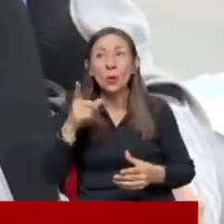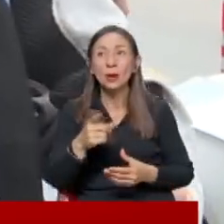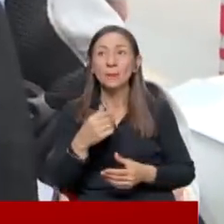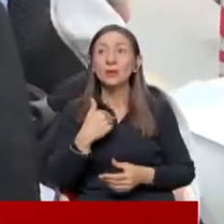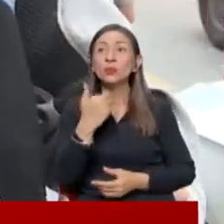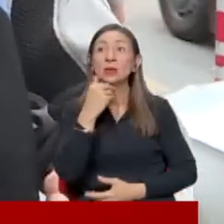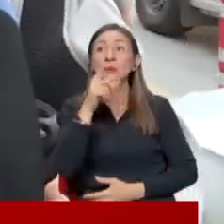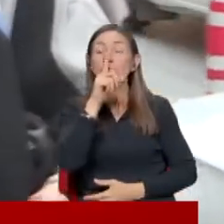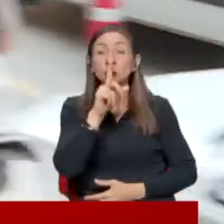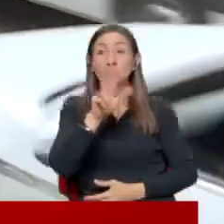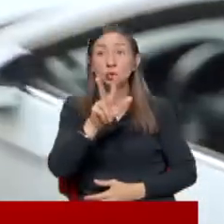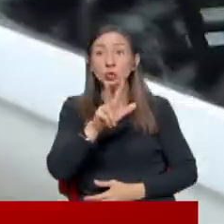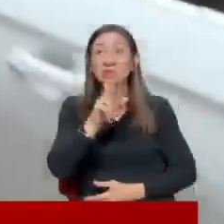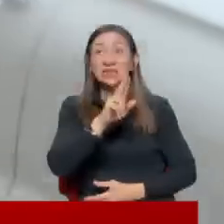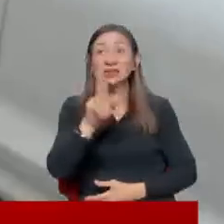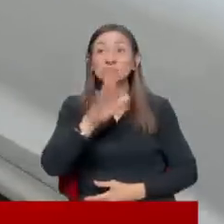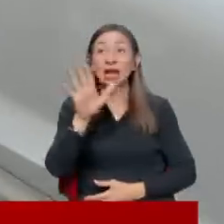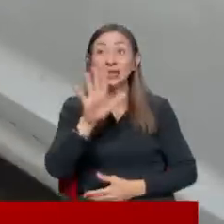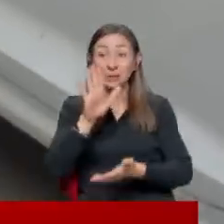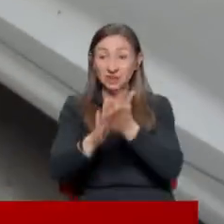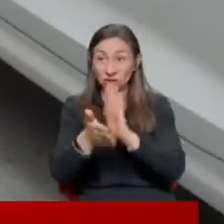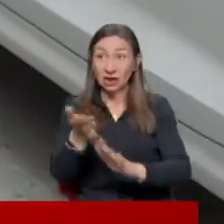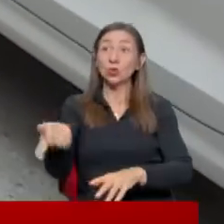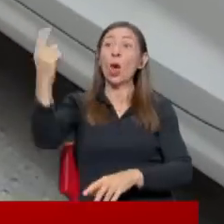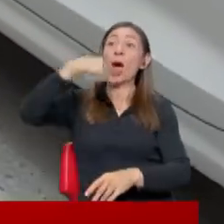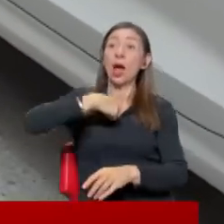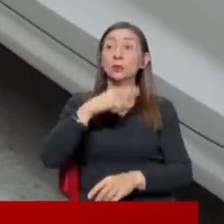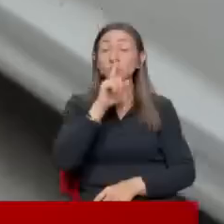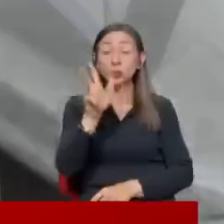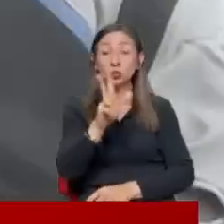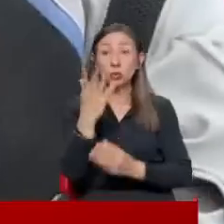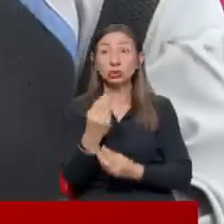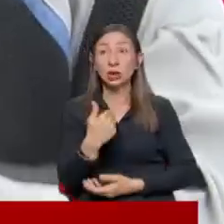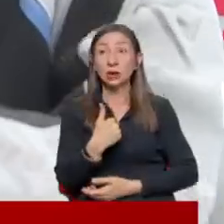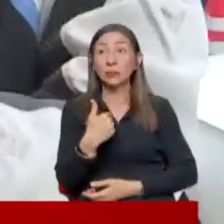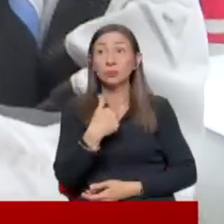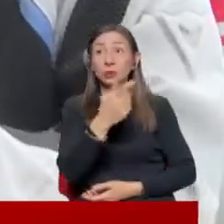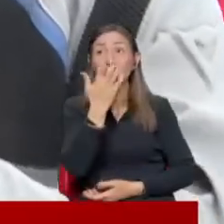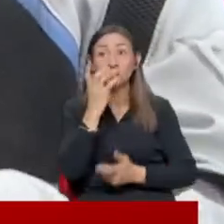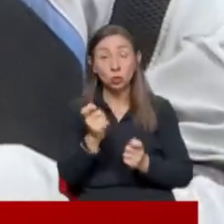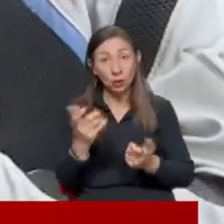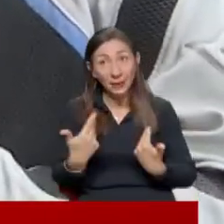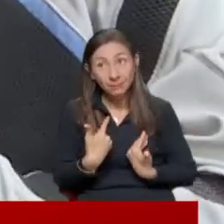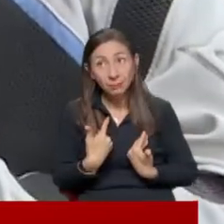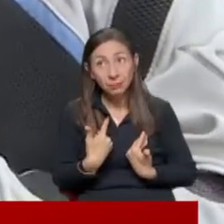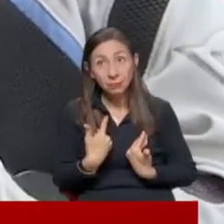Benim numaram 130, yani 750 kişi tamamlandıktan sonra 130'a geçiş yapacak. Ben burada bunları beklemek zorunda